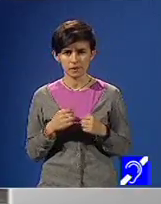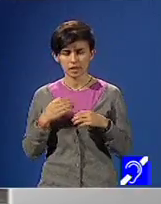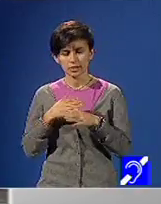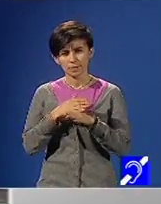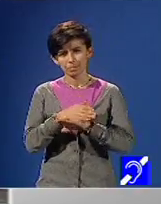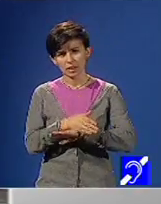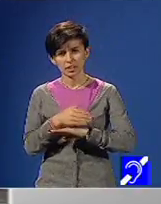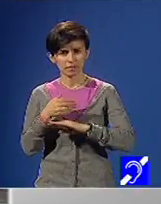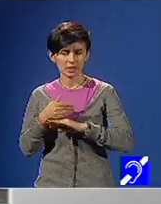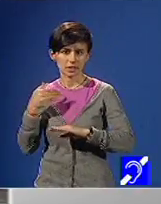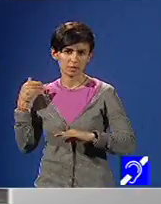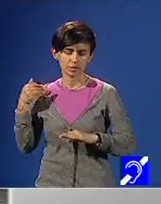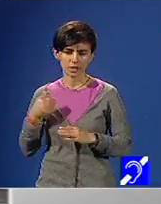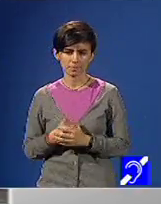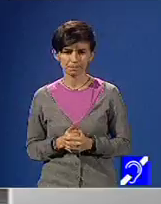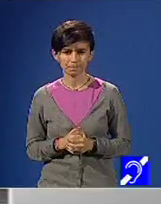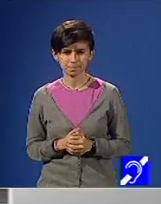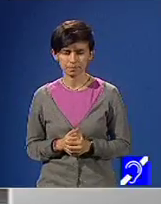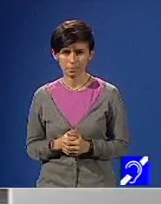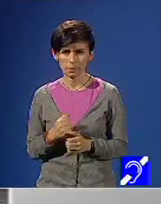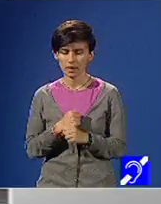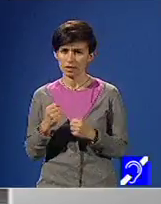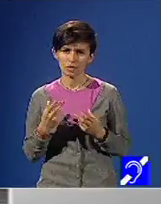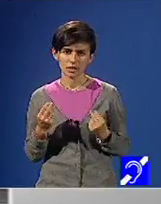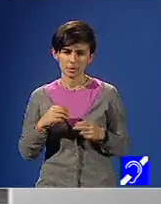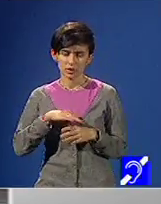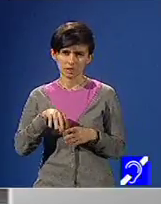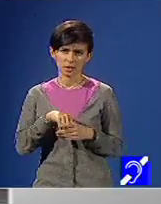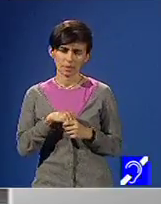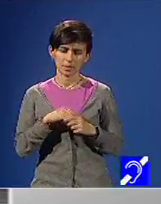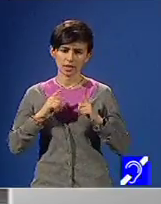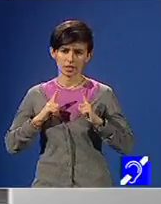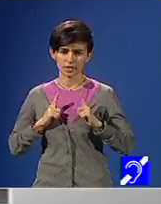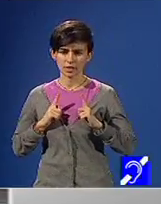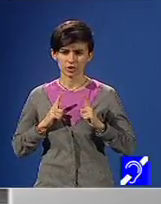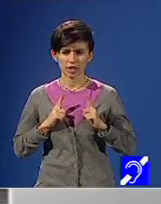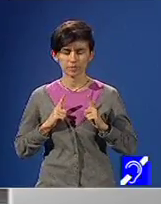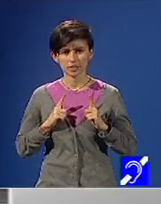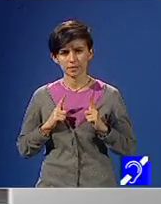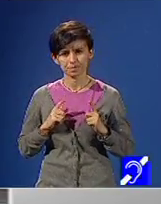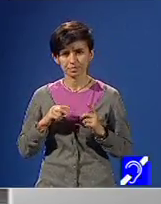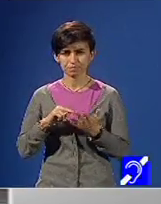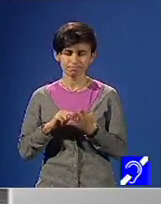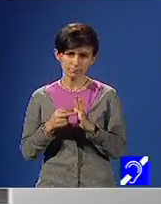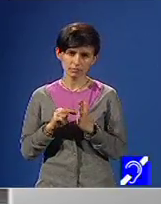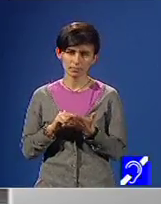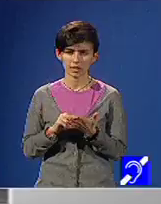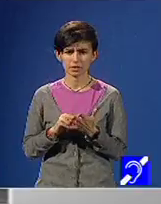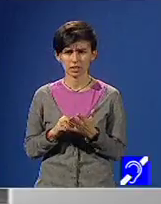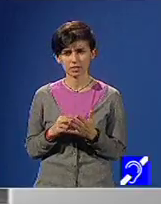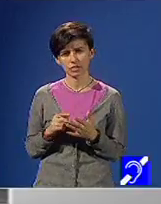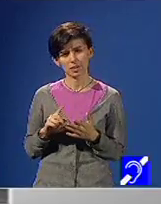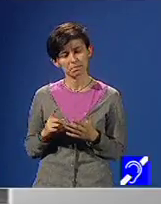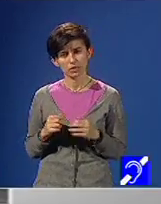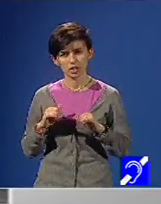intervenției de timpuriu. Foarte mulți dintre părinți așteaptă, poate se rezolvă de la sine, poate se întâmplă